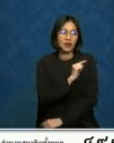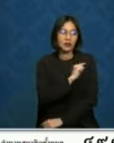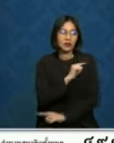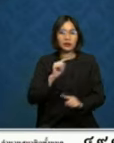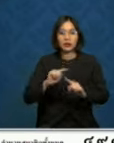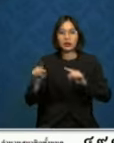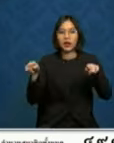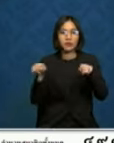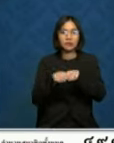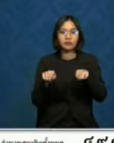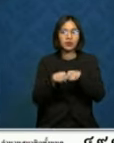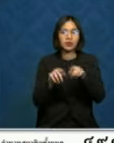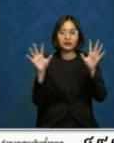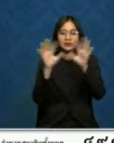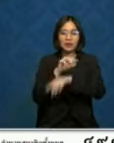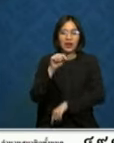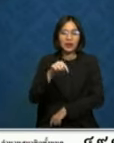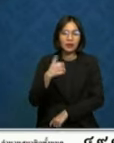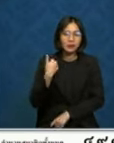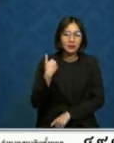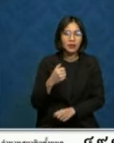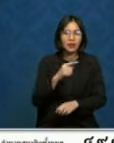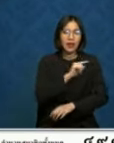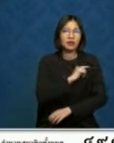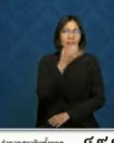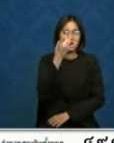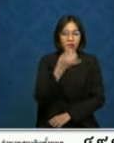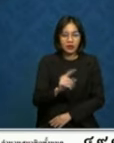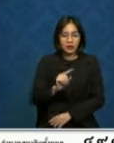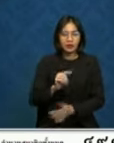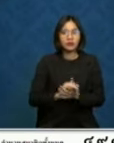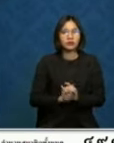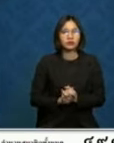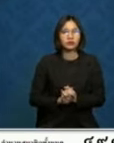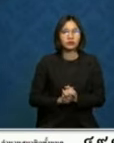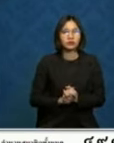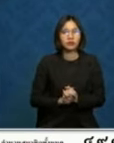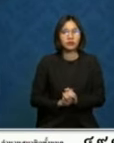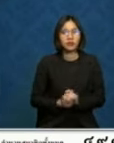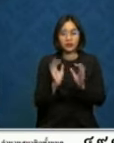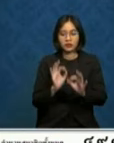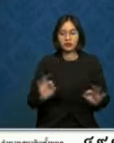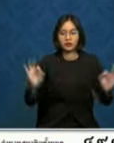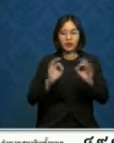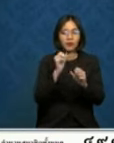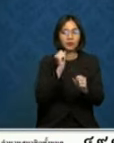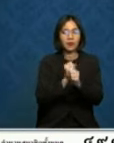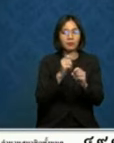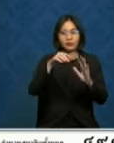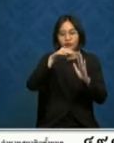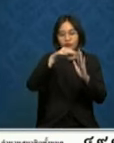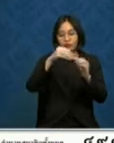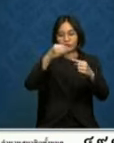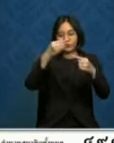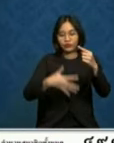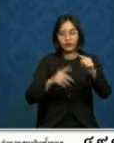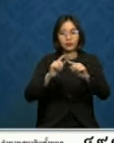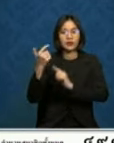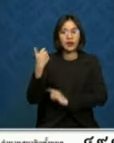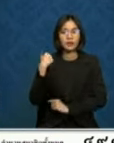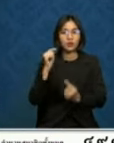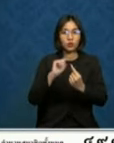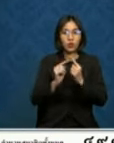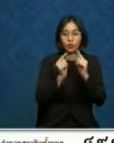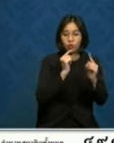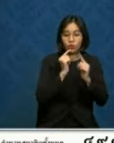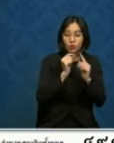กิจไม่ต่างกันมากค่ะมาดูกันค่ะว่ามีหน้าที่ทำอะไรบ้างนะคะซึ่งหลักๆก็คือทำหลายอย่างเลยค่ะท่านประธานไม่ว่าจะเป็นการ